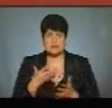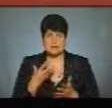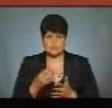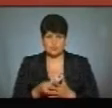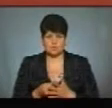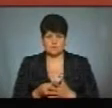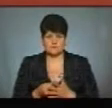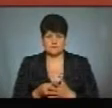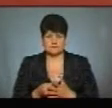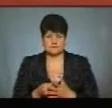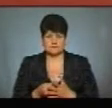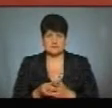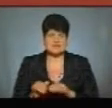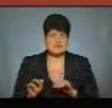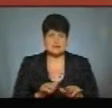свою